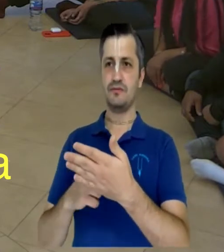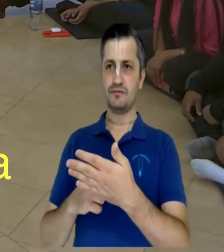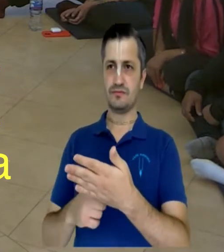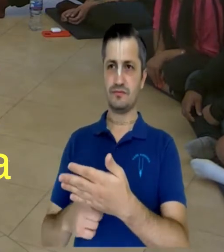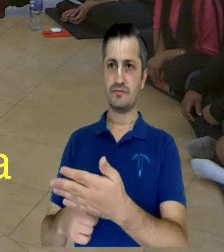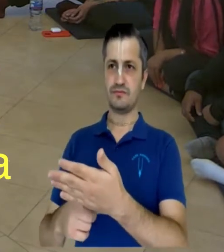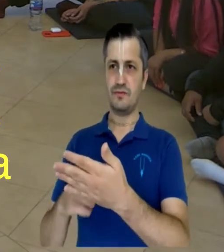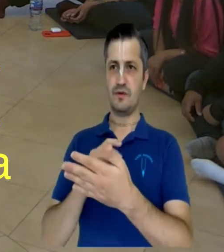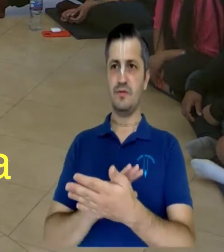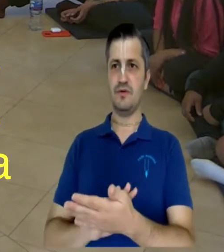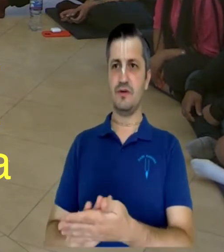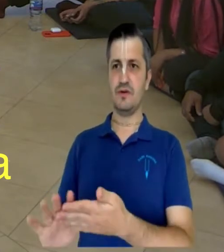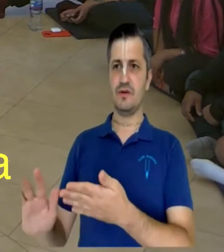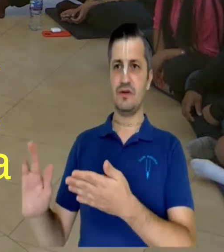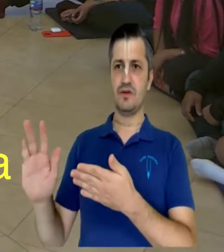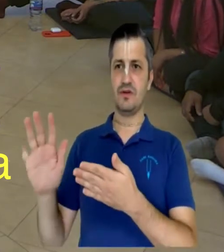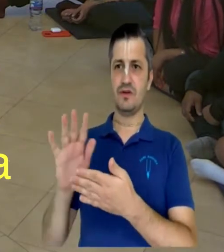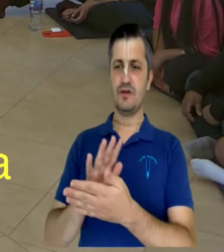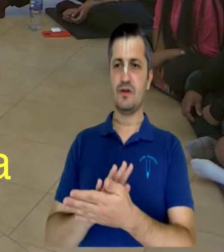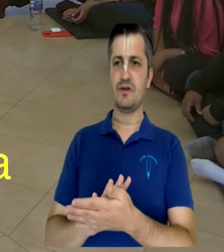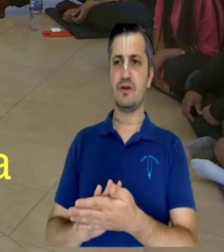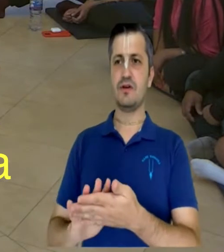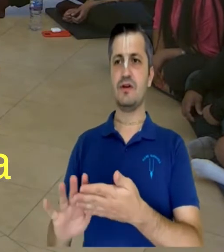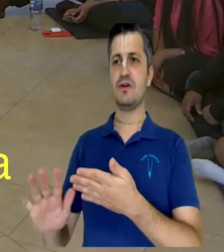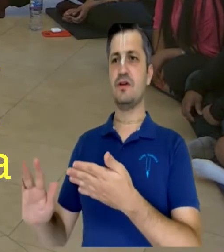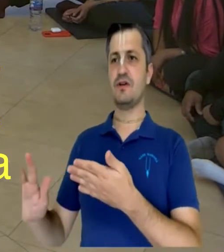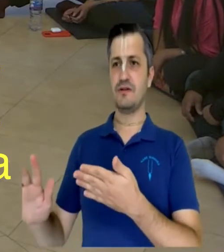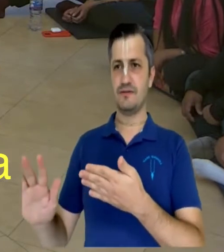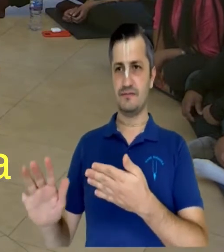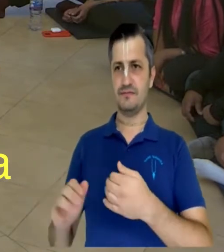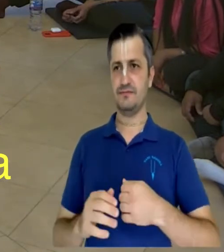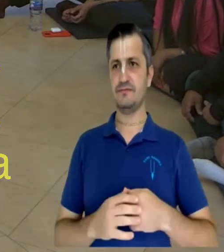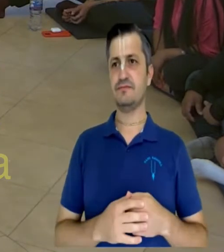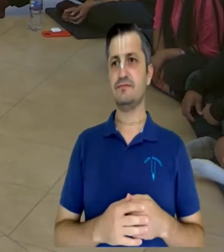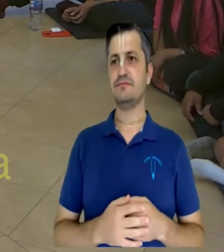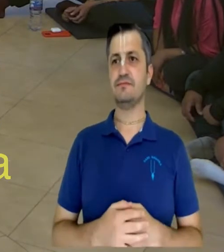Rama Rama, Hare Hare,